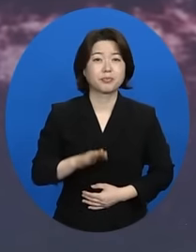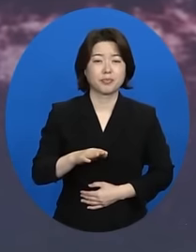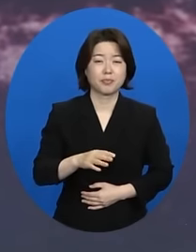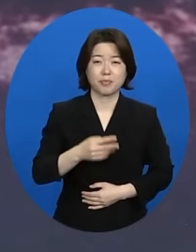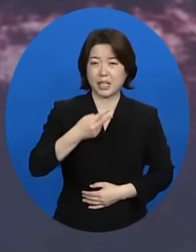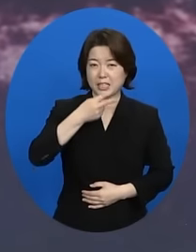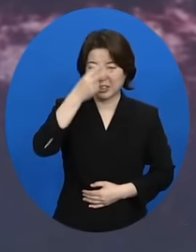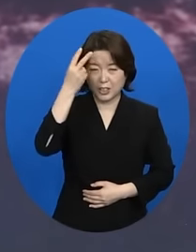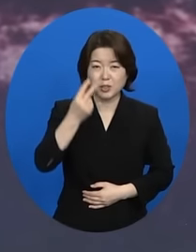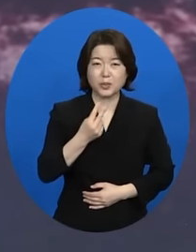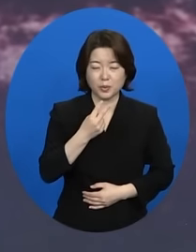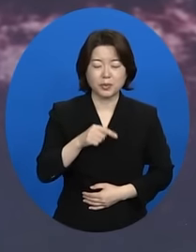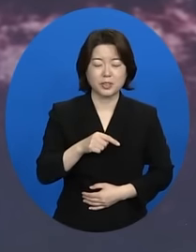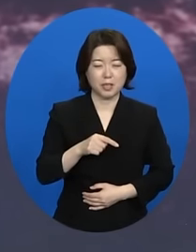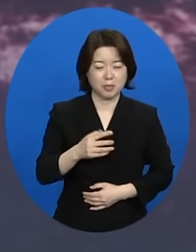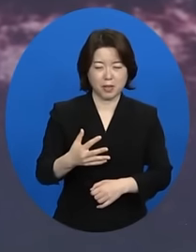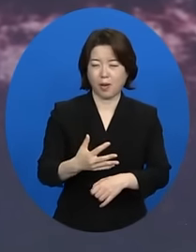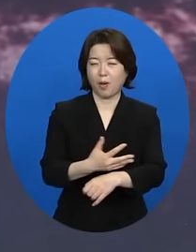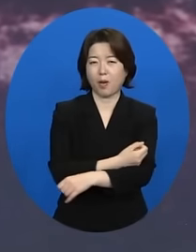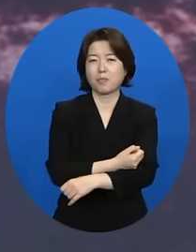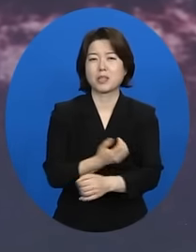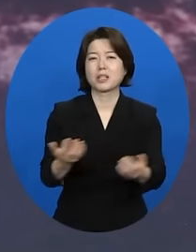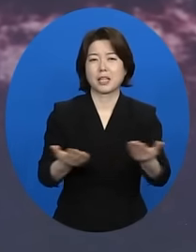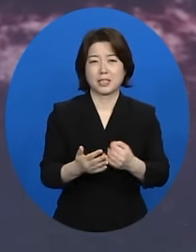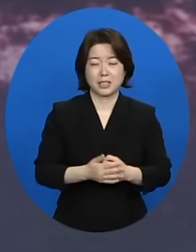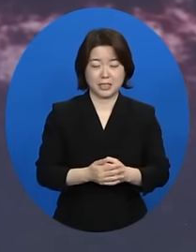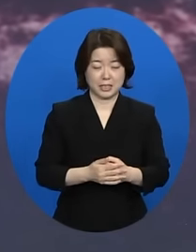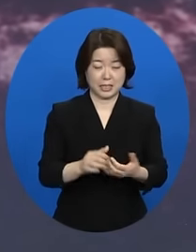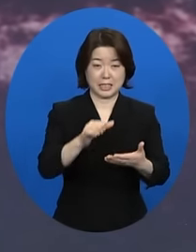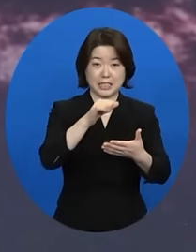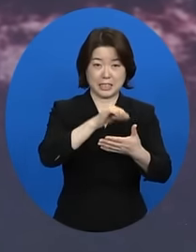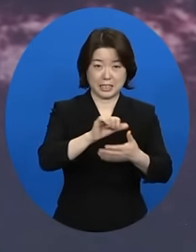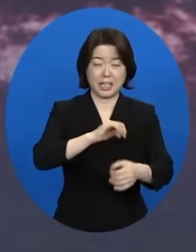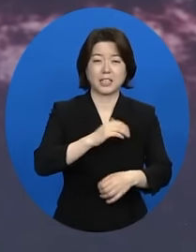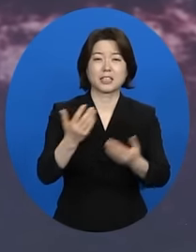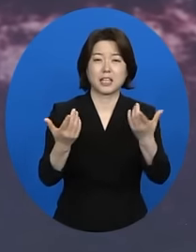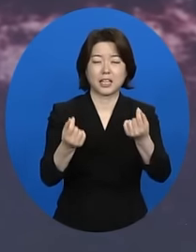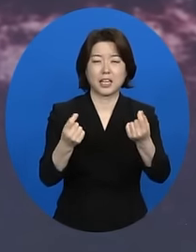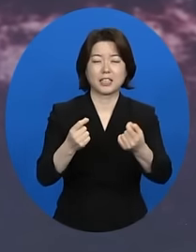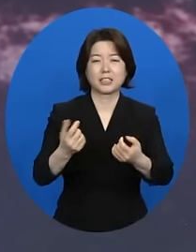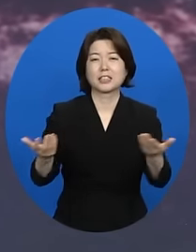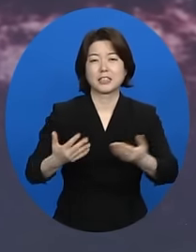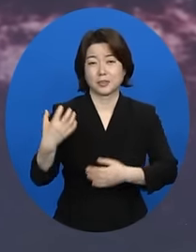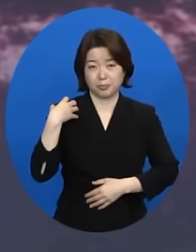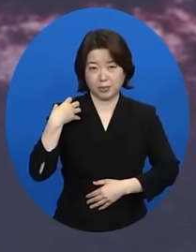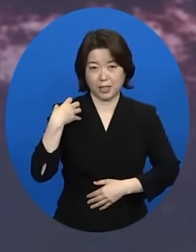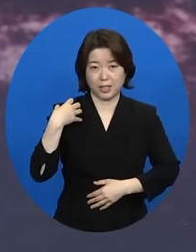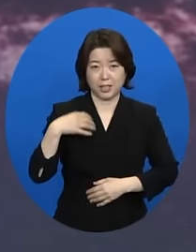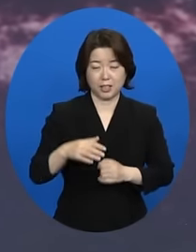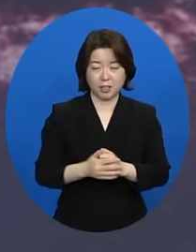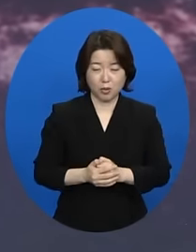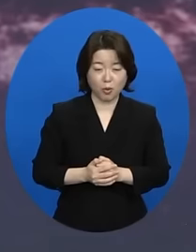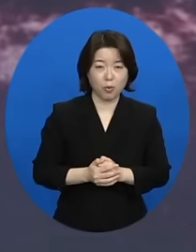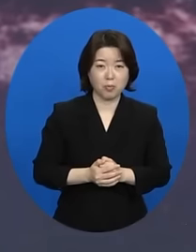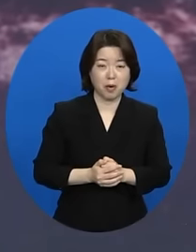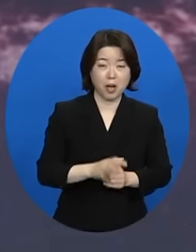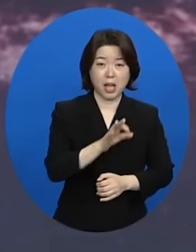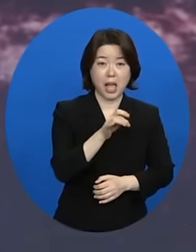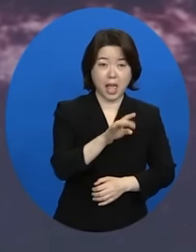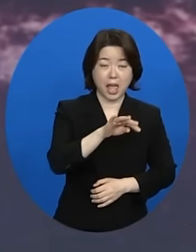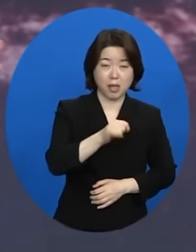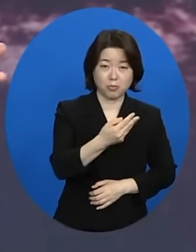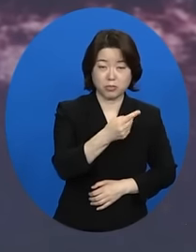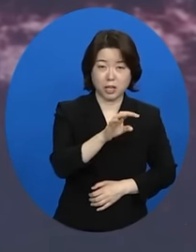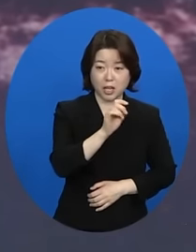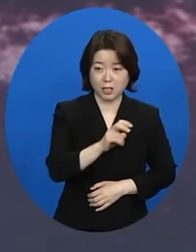요셉이 어마어마한 인물이죠. 나중에 장자 같은 역할을 하죠. 그래가지고 뭐 거기서 에브라임 지파 뭐 거기서 또 여호수아